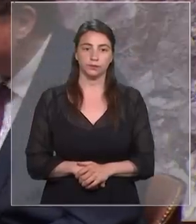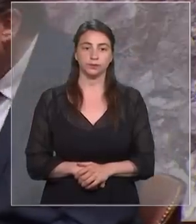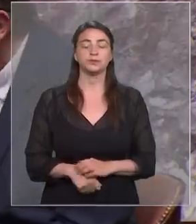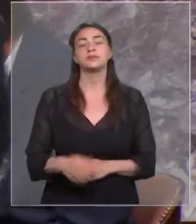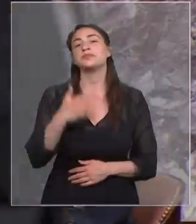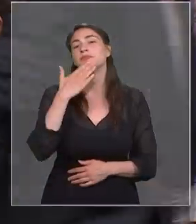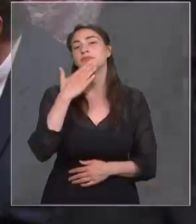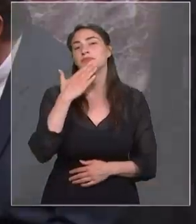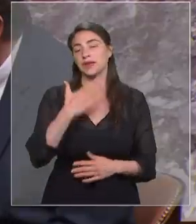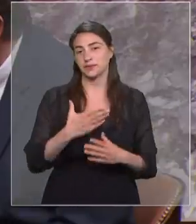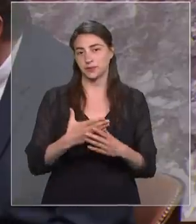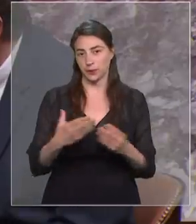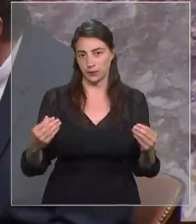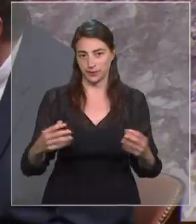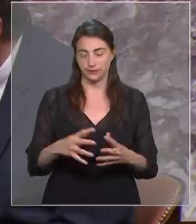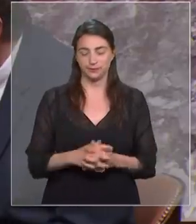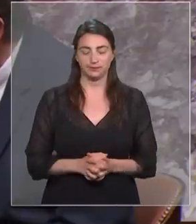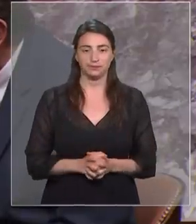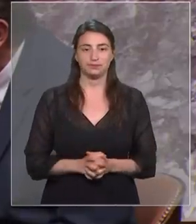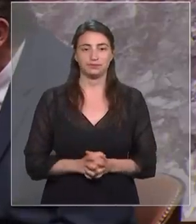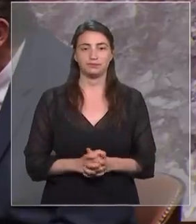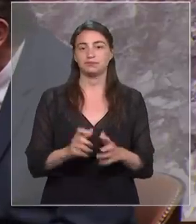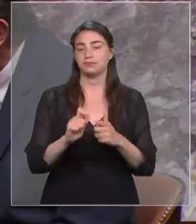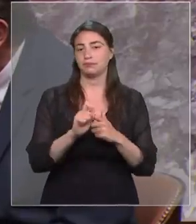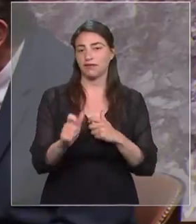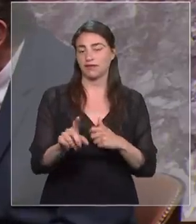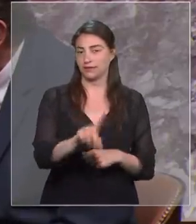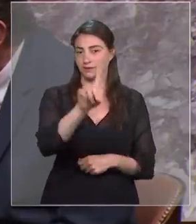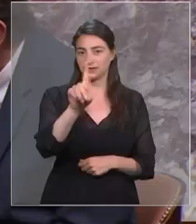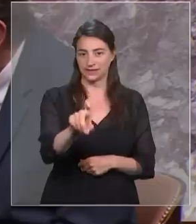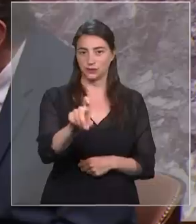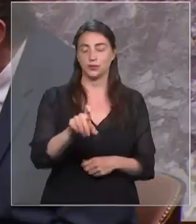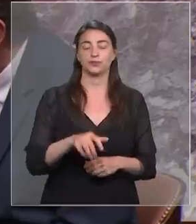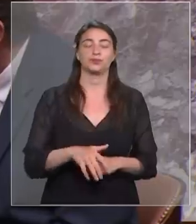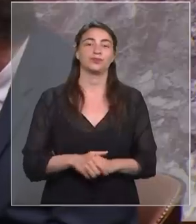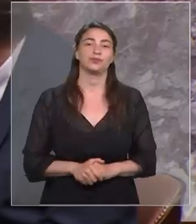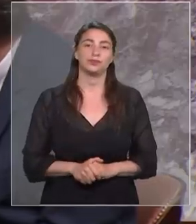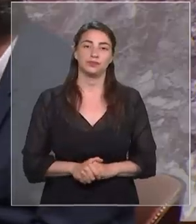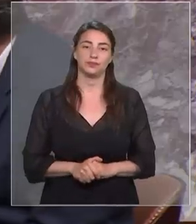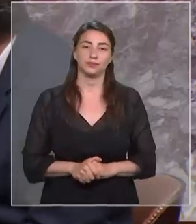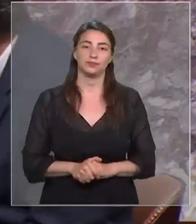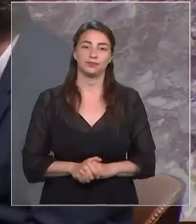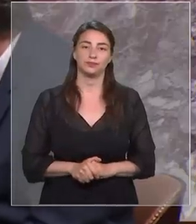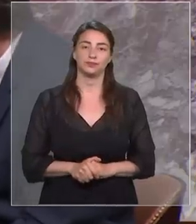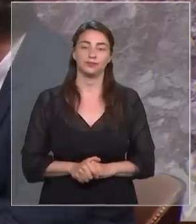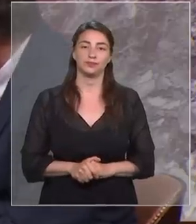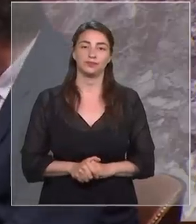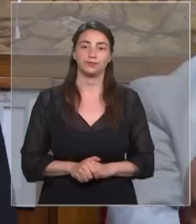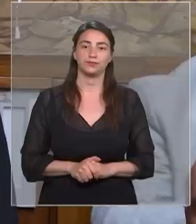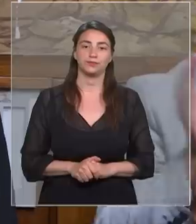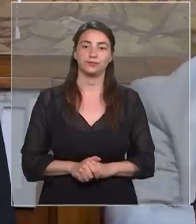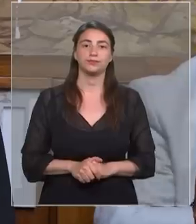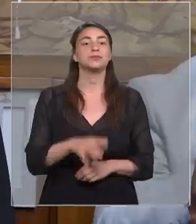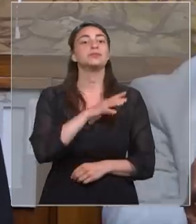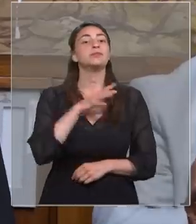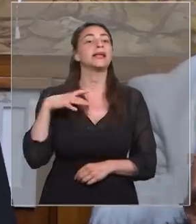Merci beaucoup. La parole est à Monsieur Hendrik Davy pour le groupe LFI. Madame